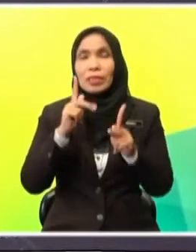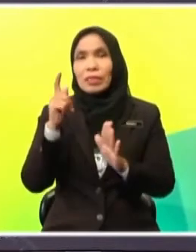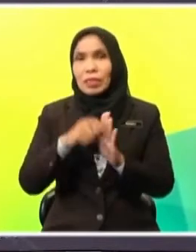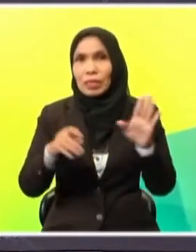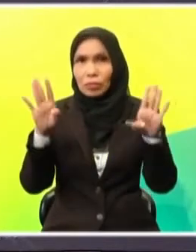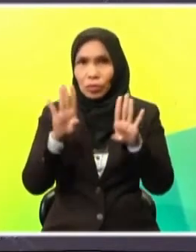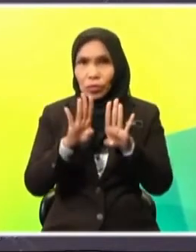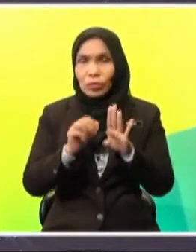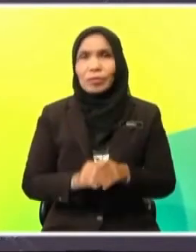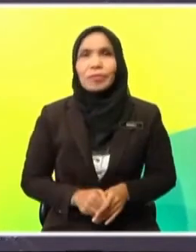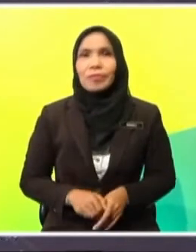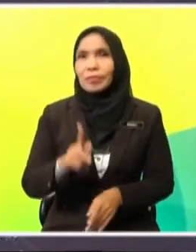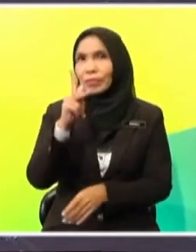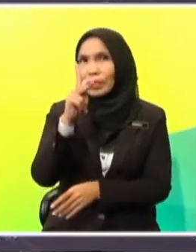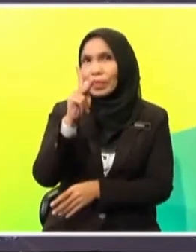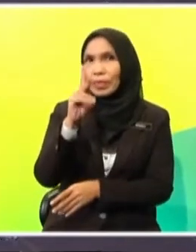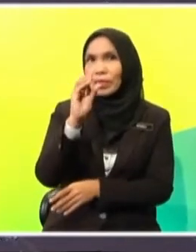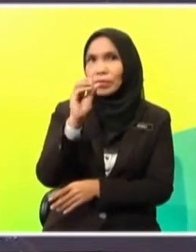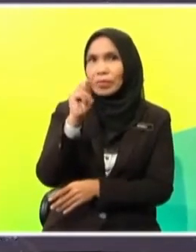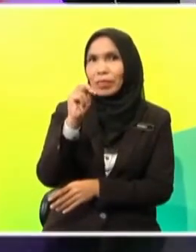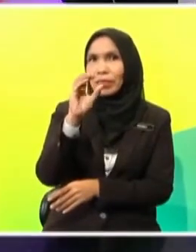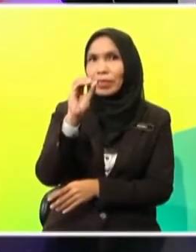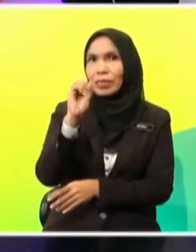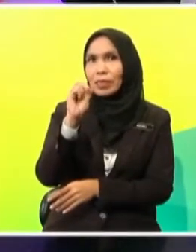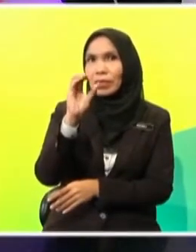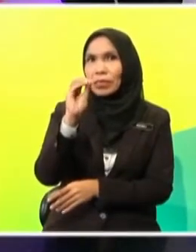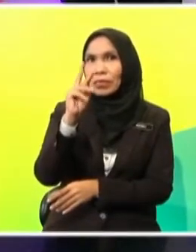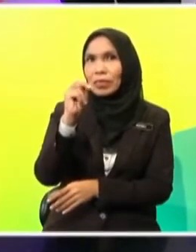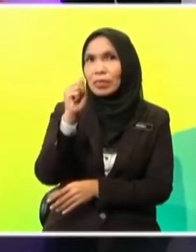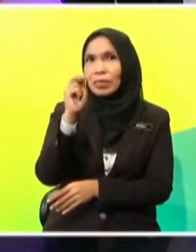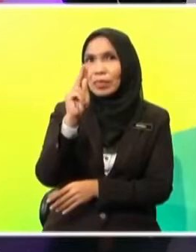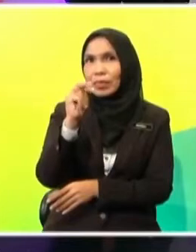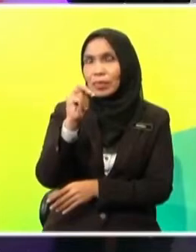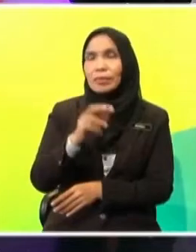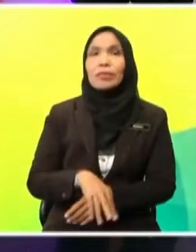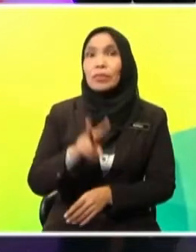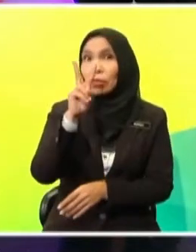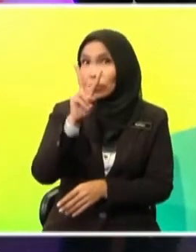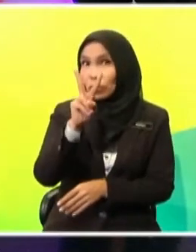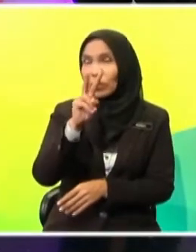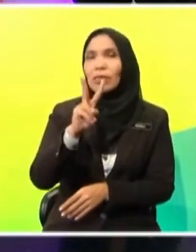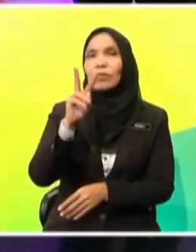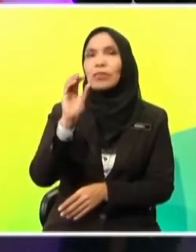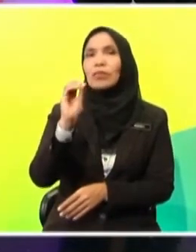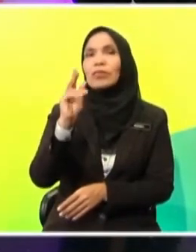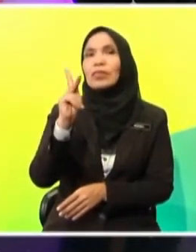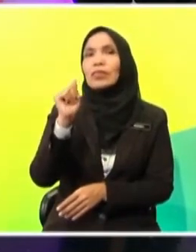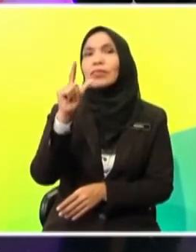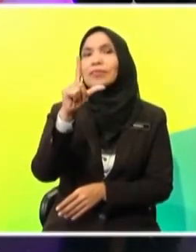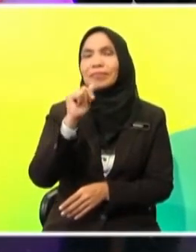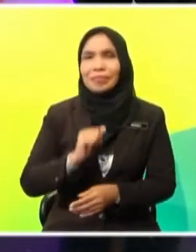konsumen di tadi apa Poka bos anak-anak jadi kayu dan anak di rumah dah retina pasti aku yang